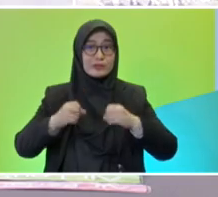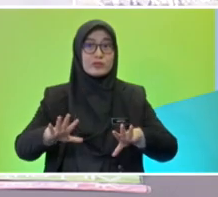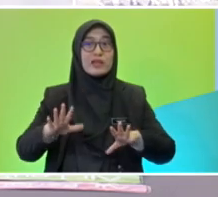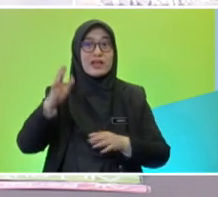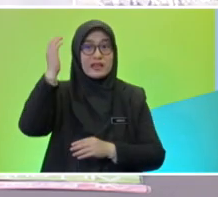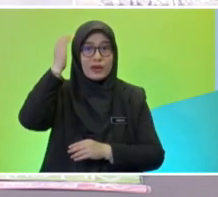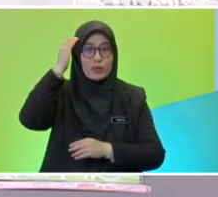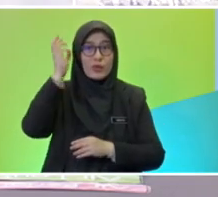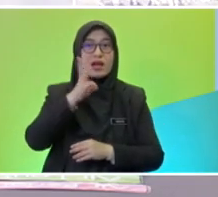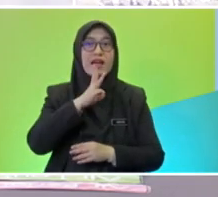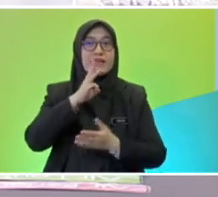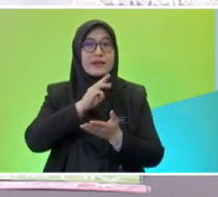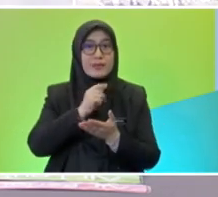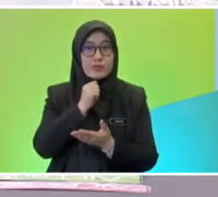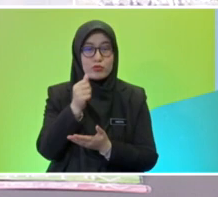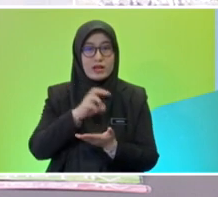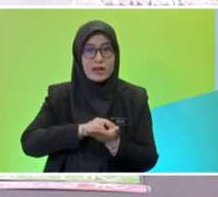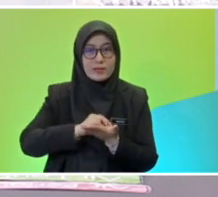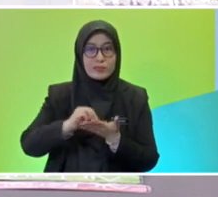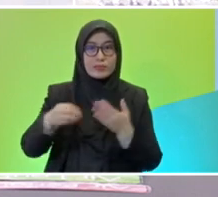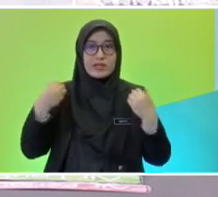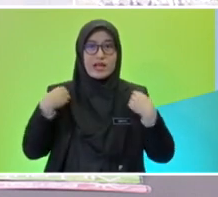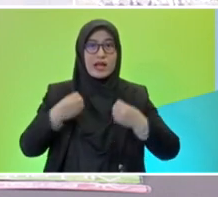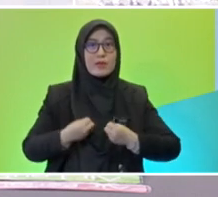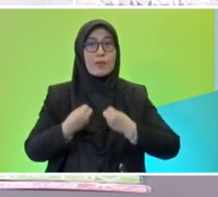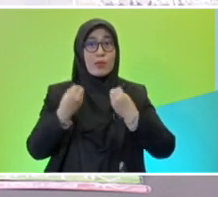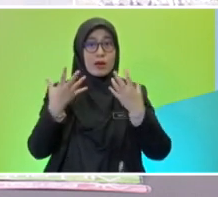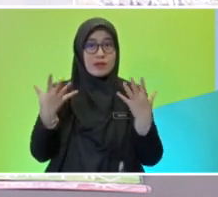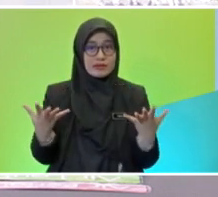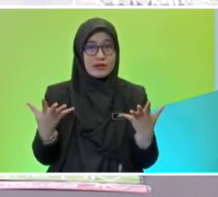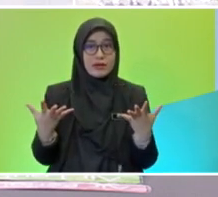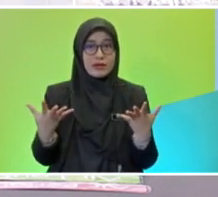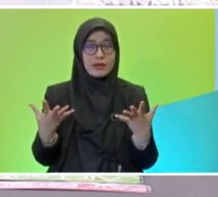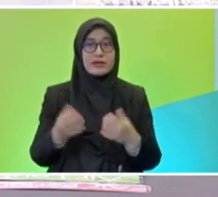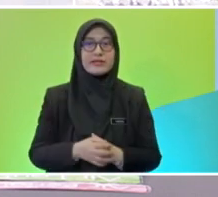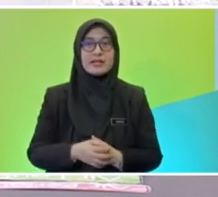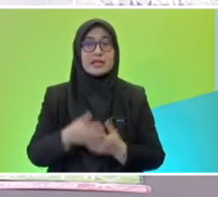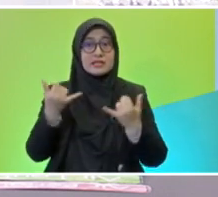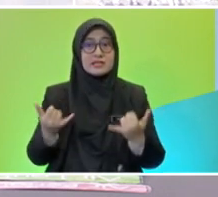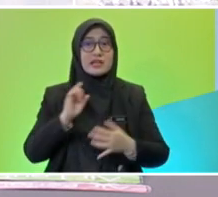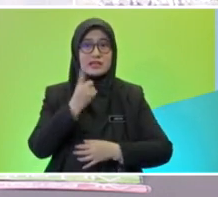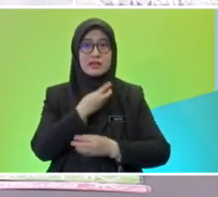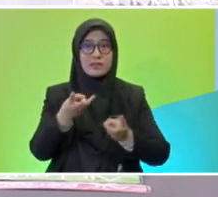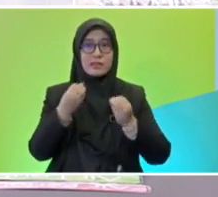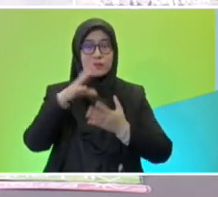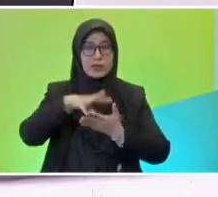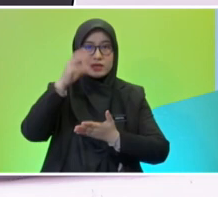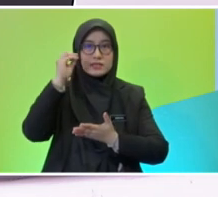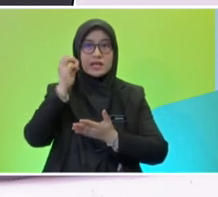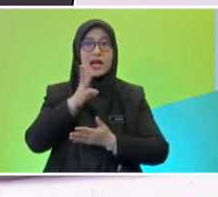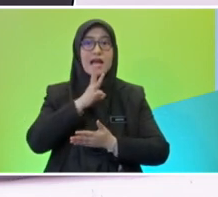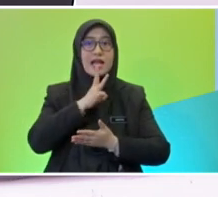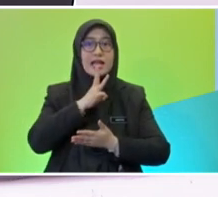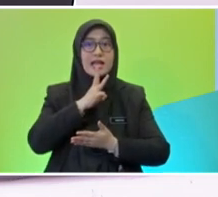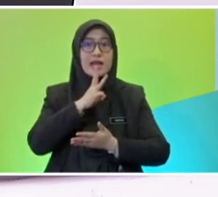bukan mutlak ada macam-macam jenis jenis-jenis air mutlak untuk